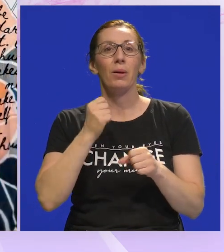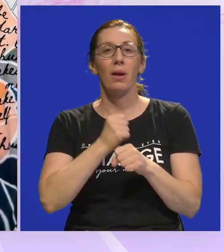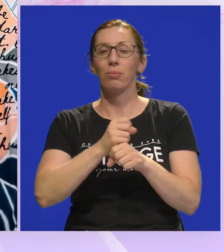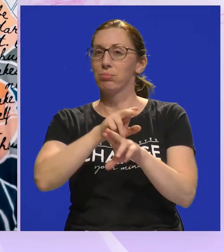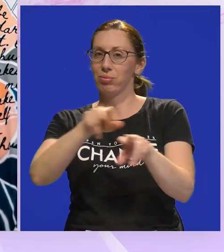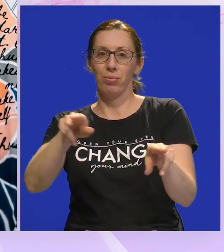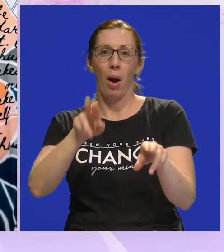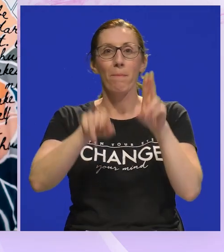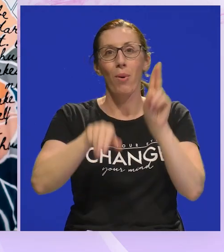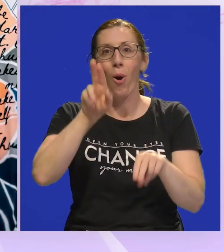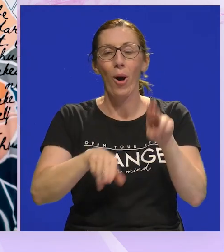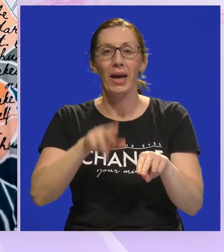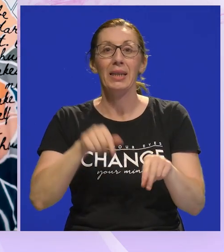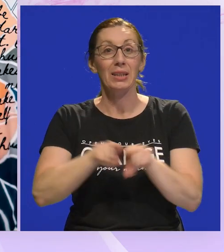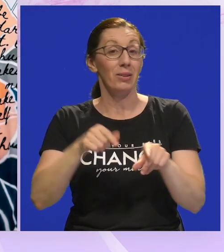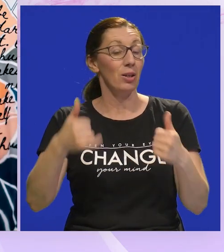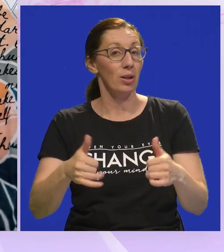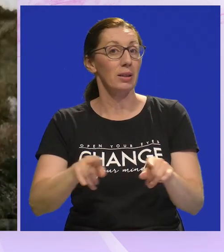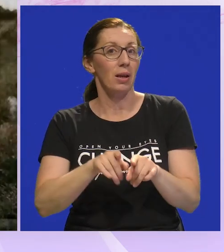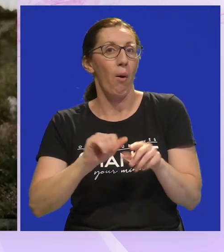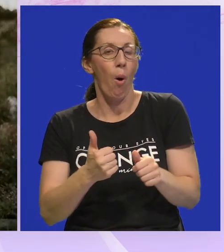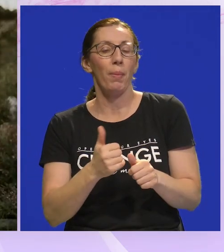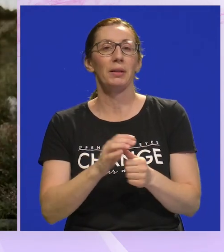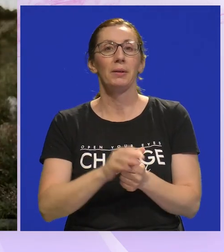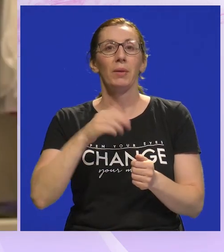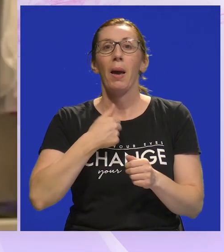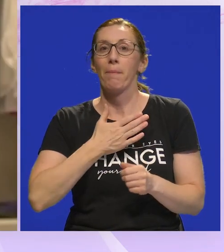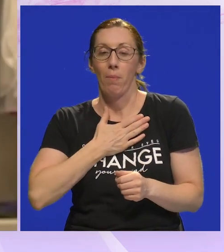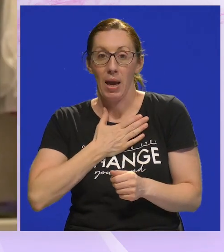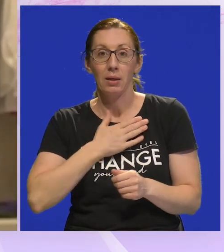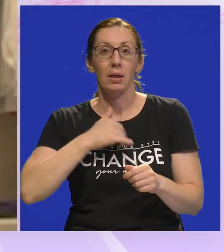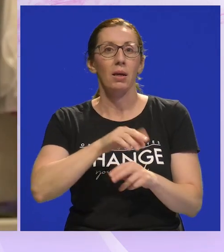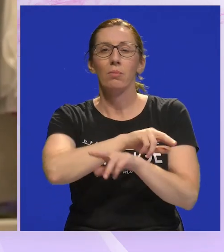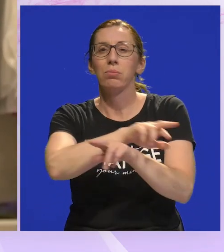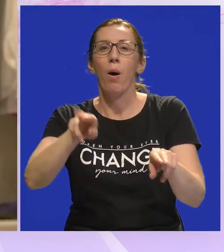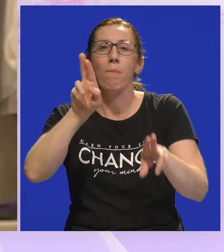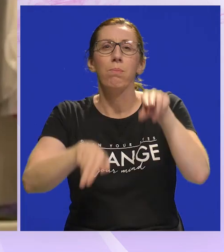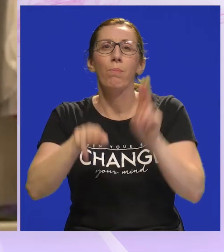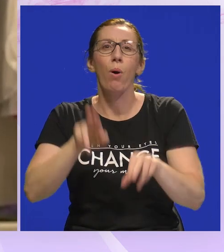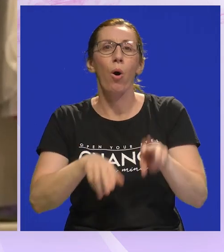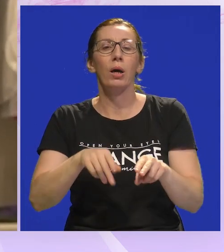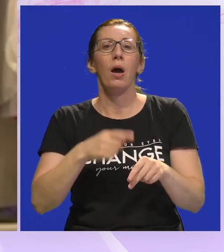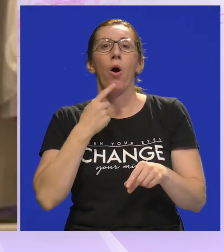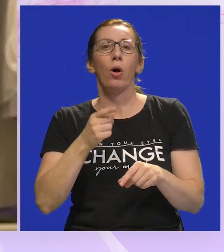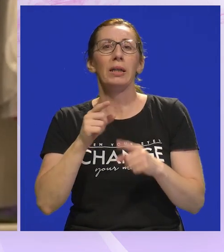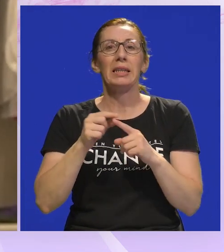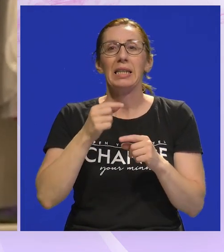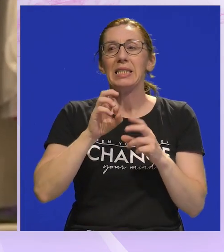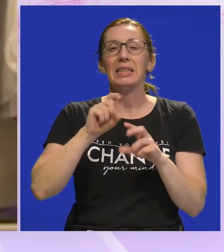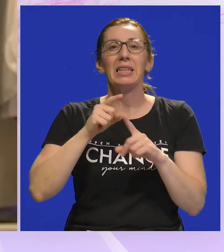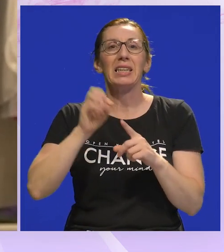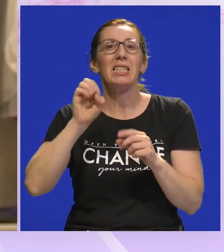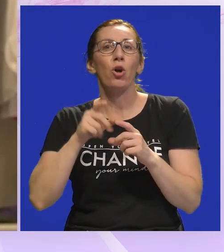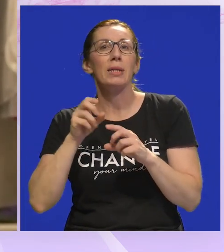voli eksperimentirati sa bojama, pa će tako biti i ovoga puta. Kod mene stvarno je pregruž boja, od